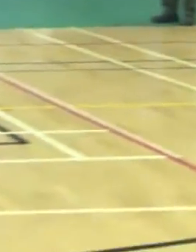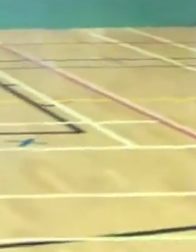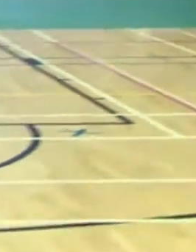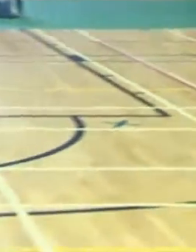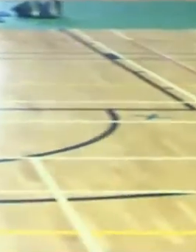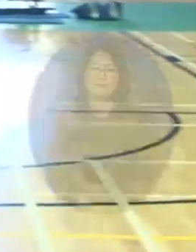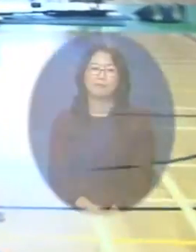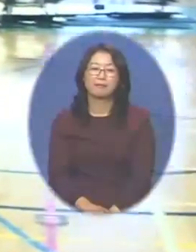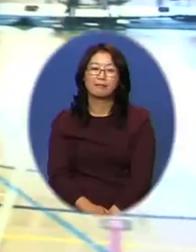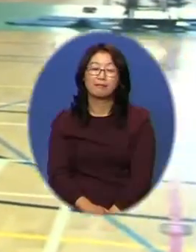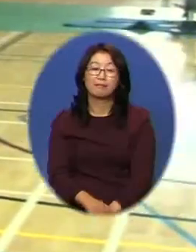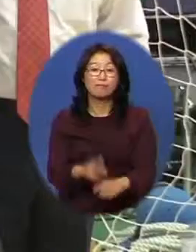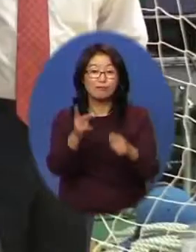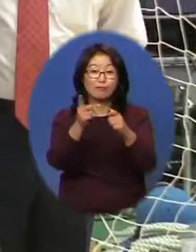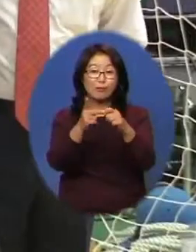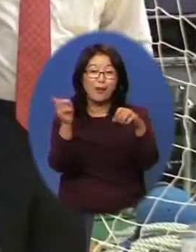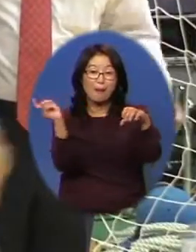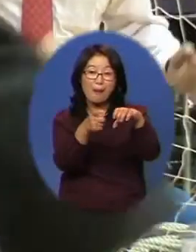역시 두 번째도 골이네요.